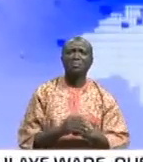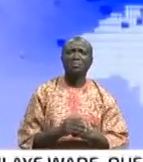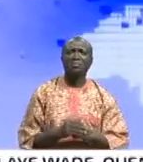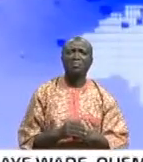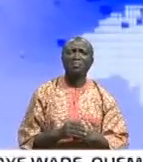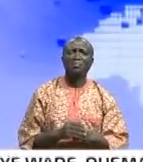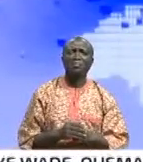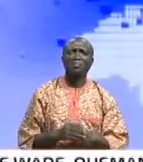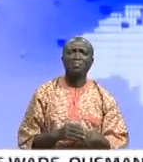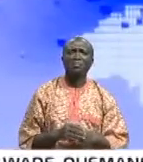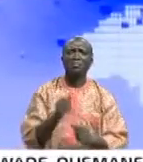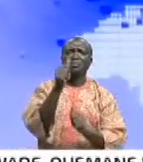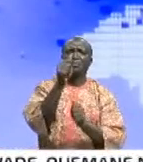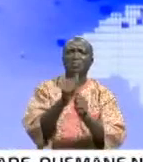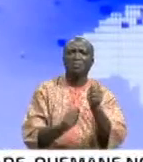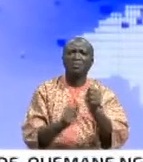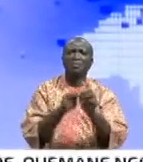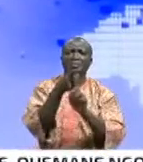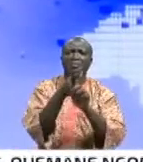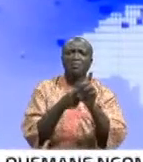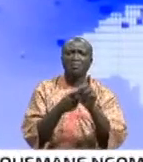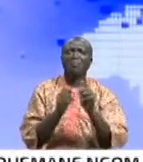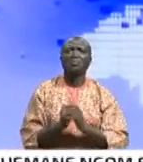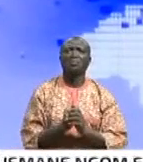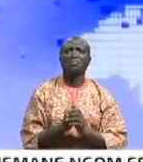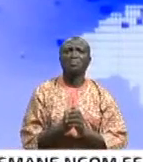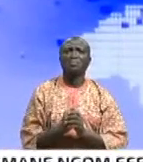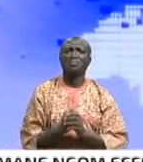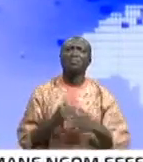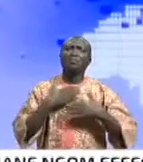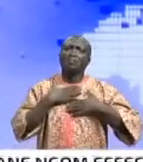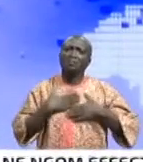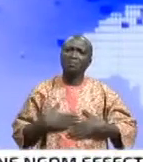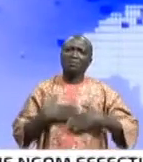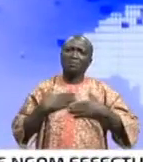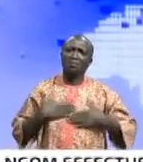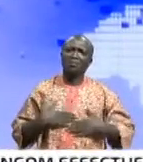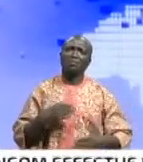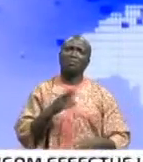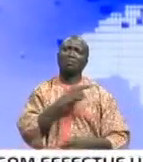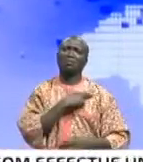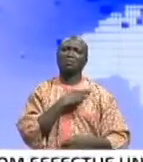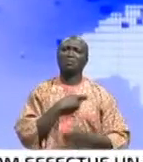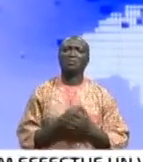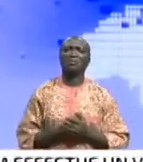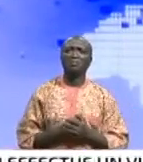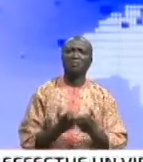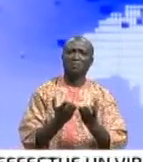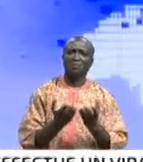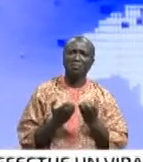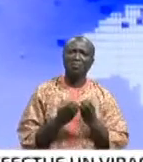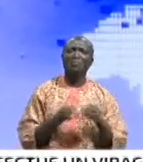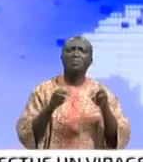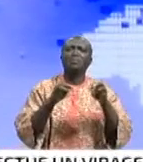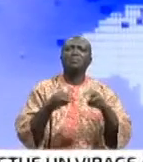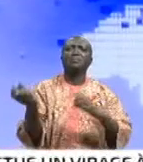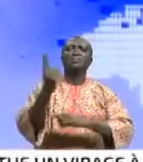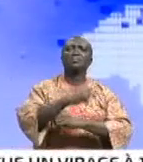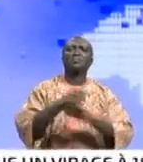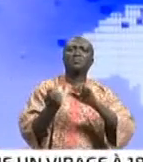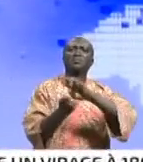payées chaque mois une mesure qui est soulage bien sûr les retraités seulement ils préconise la mise à jour et la réforme